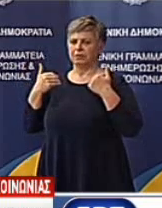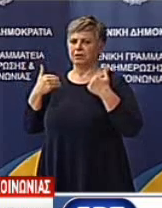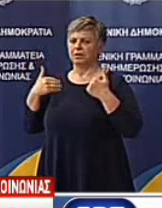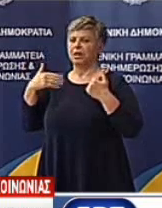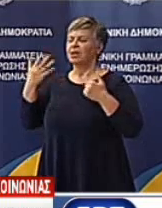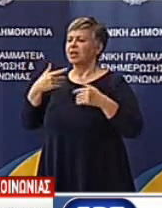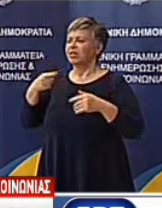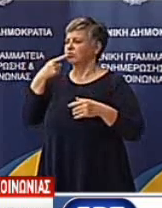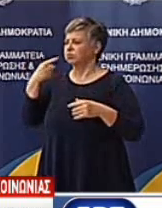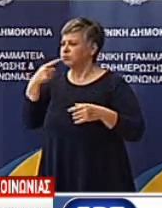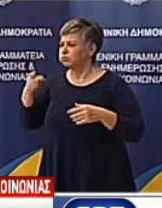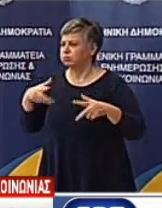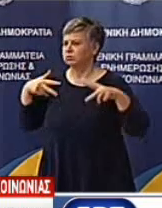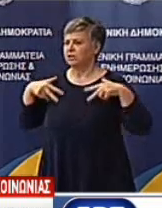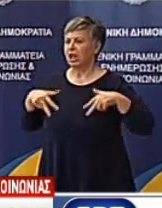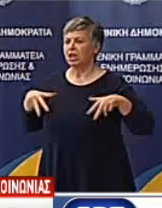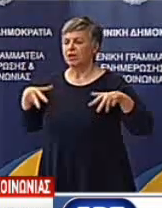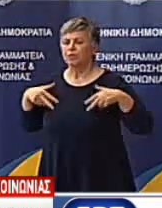υπουργών,